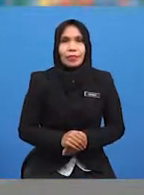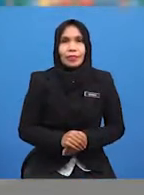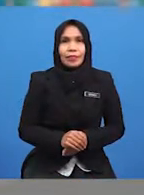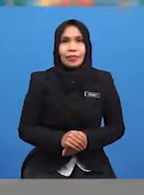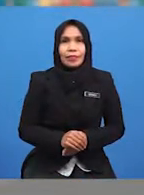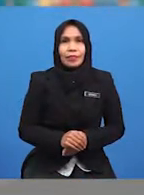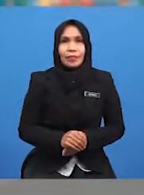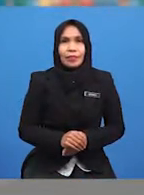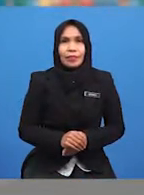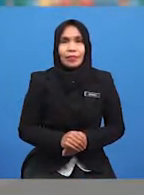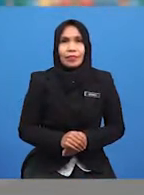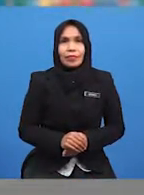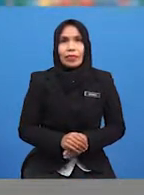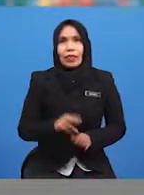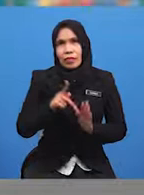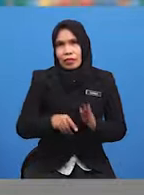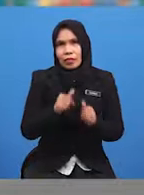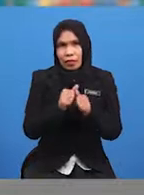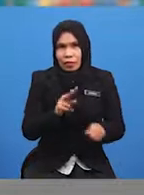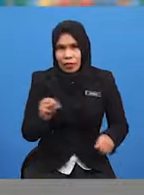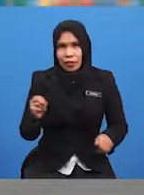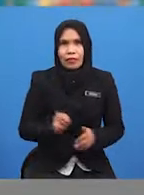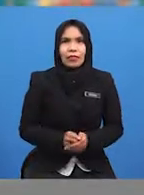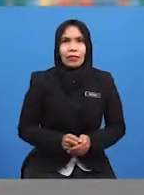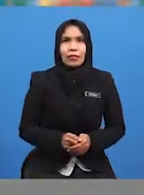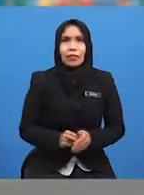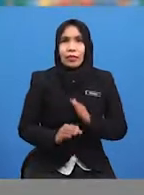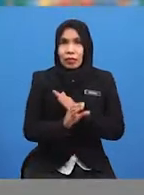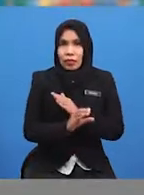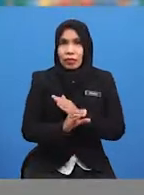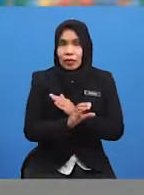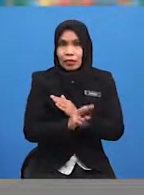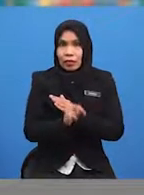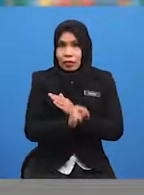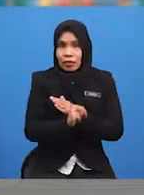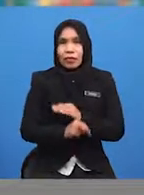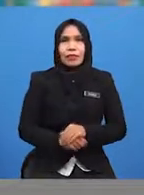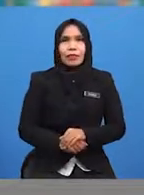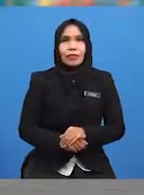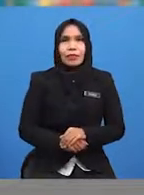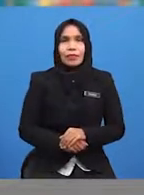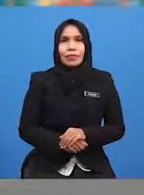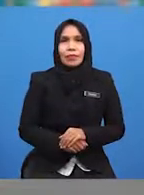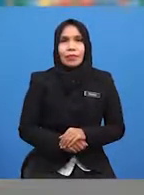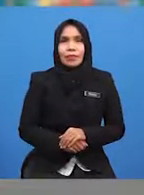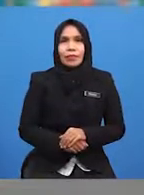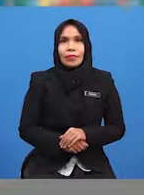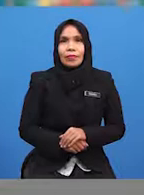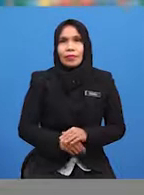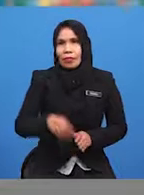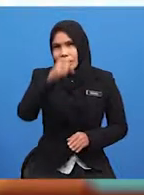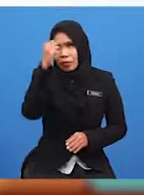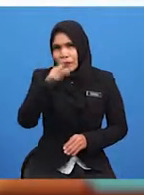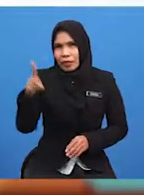Melayu semakmur and negeri-negeri Melayu yang KY hasil biji timah mendorong British berusaha meluaskan